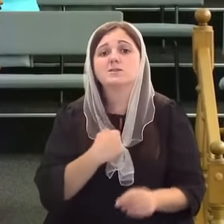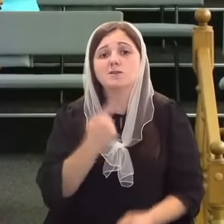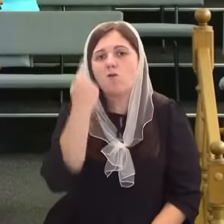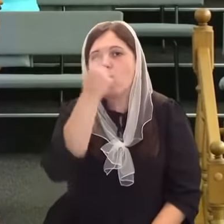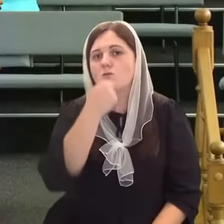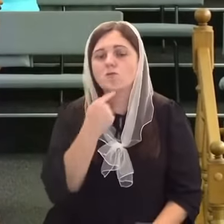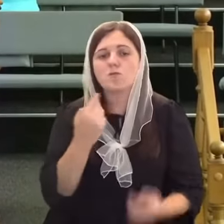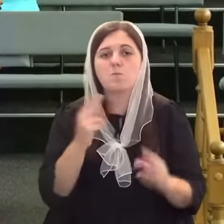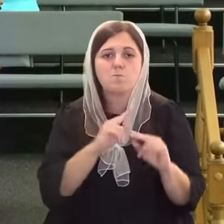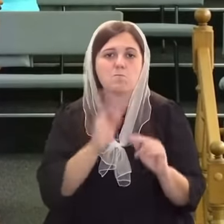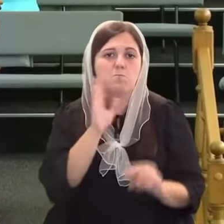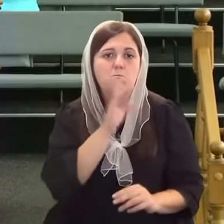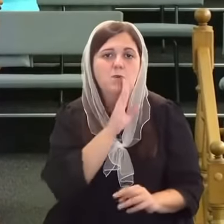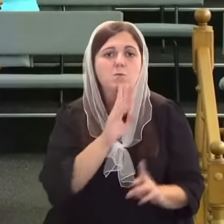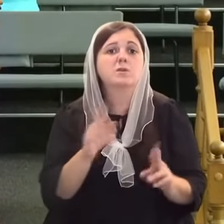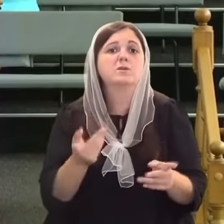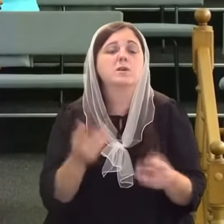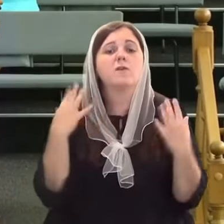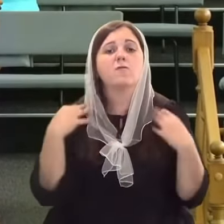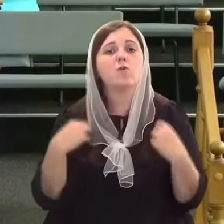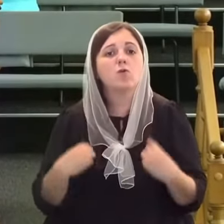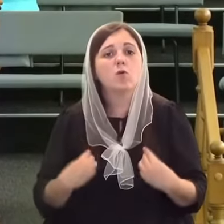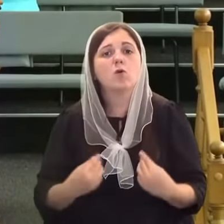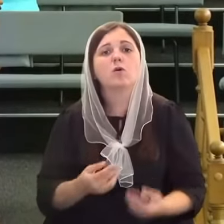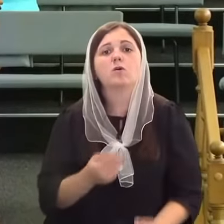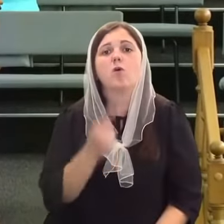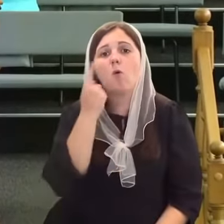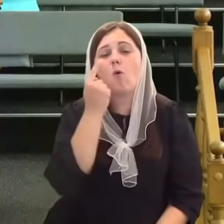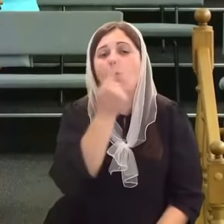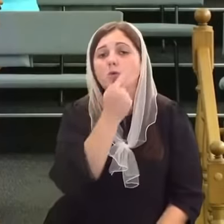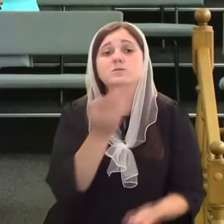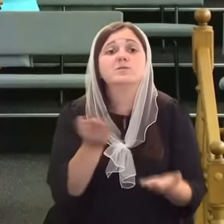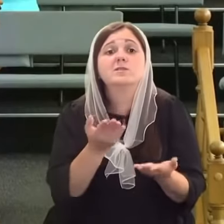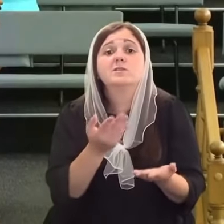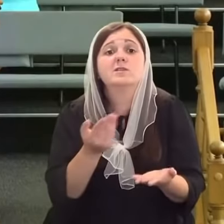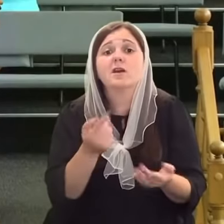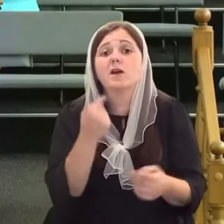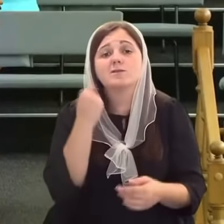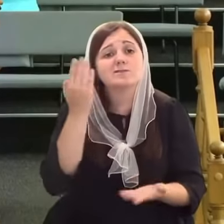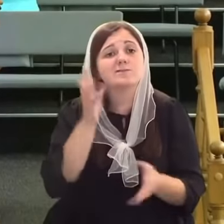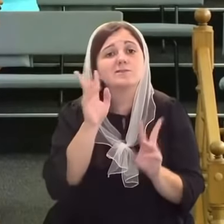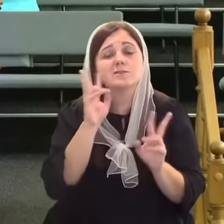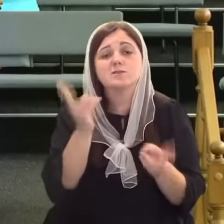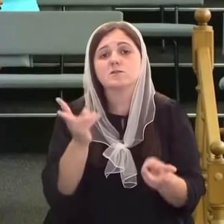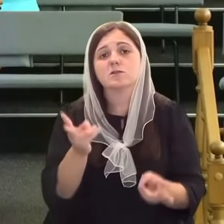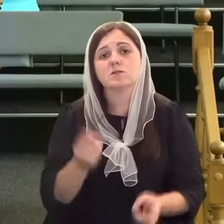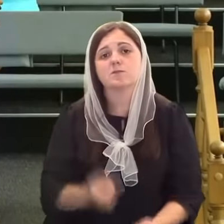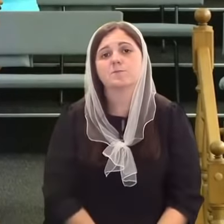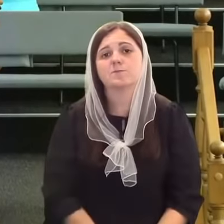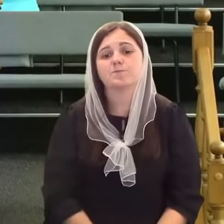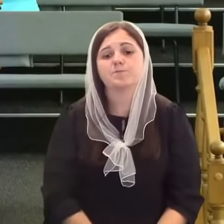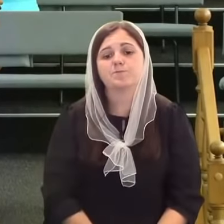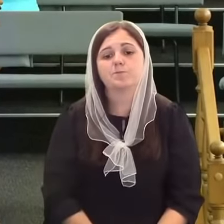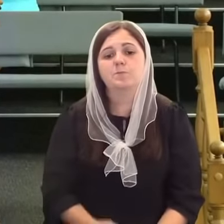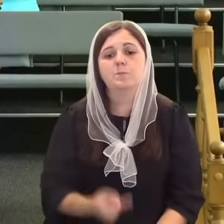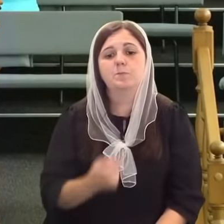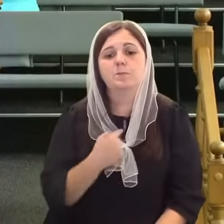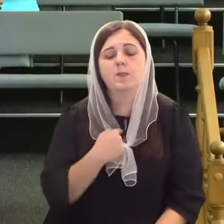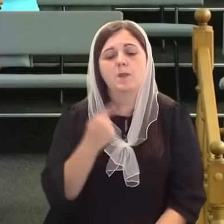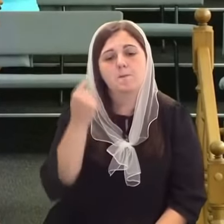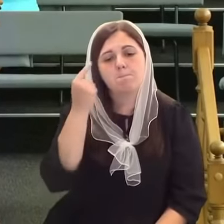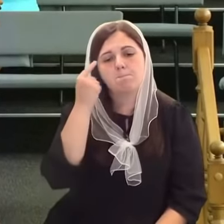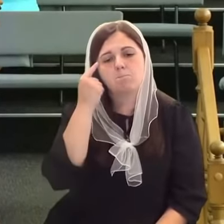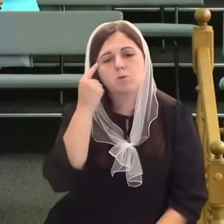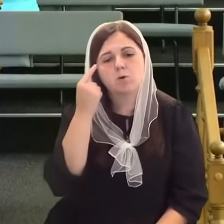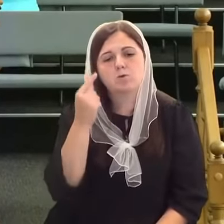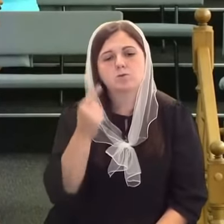выглядит. И у нее волосы, и цвет глаз, какого она роста. Я не знал. И я помню, что мы начали